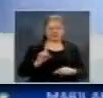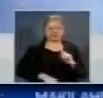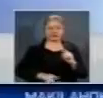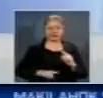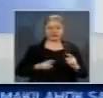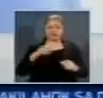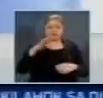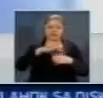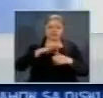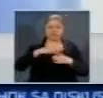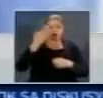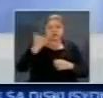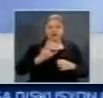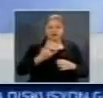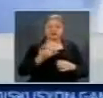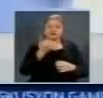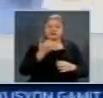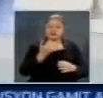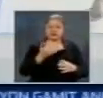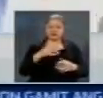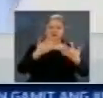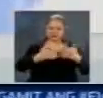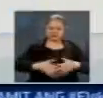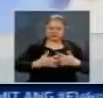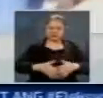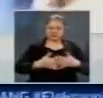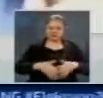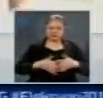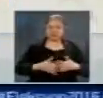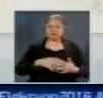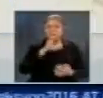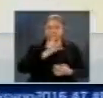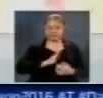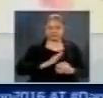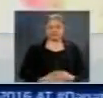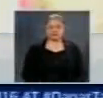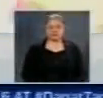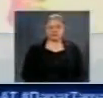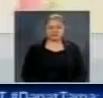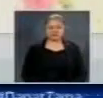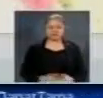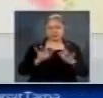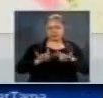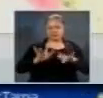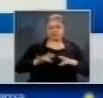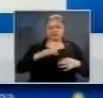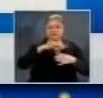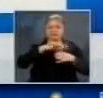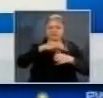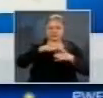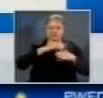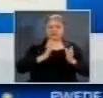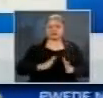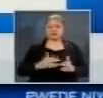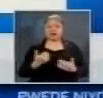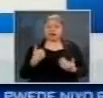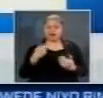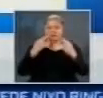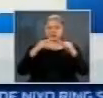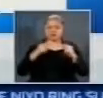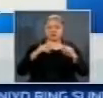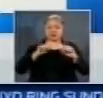dahil sa nasisirang VCM, Mike. Okay, kawawa mga kapatante. Okay, sana sa lalo. Wala bang balita dyan kung may